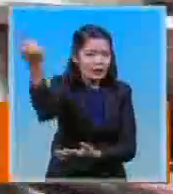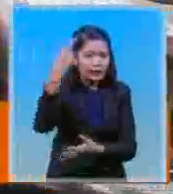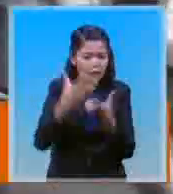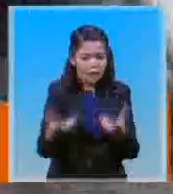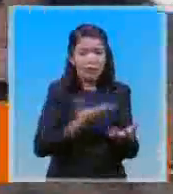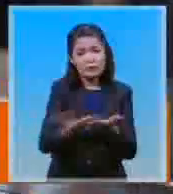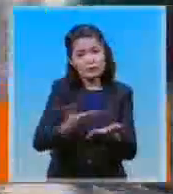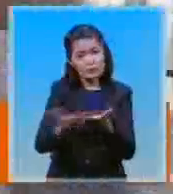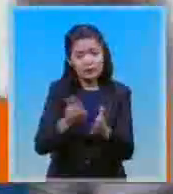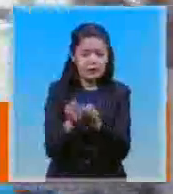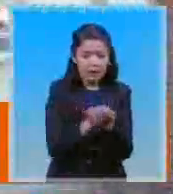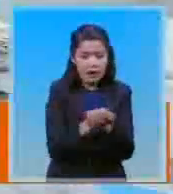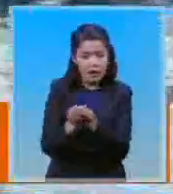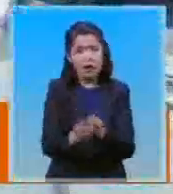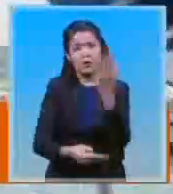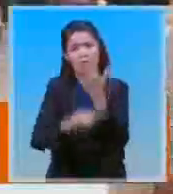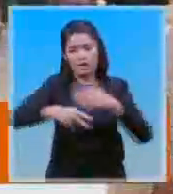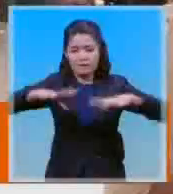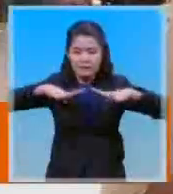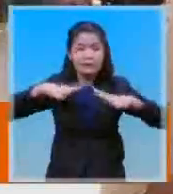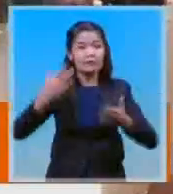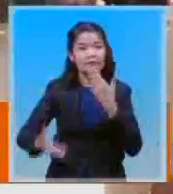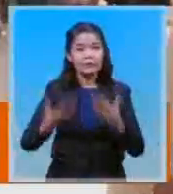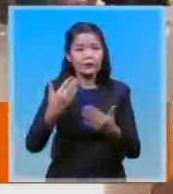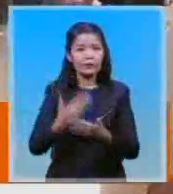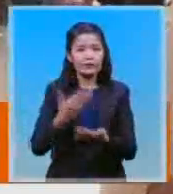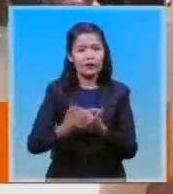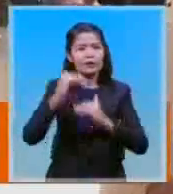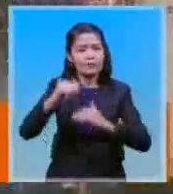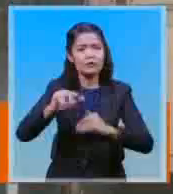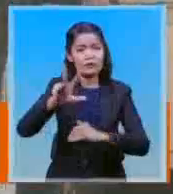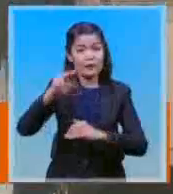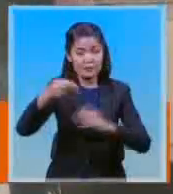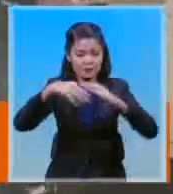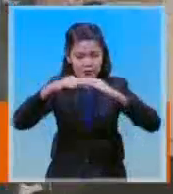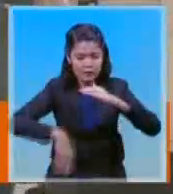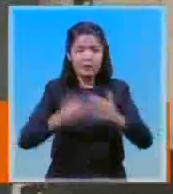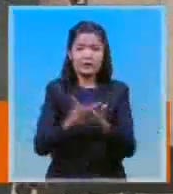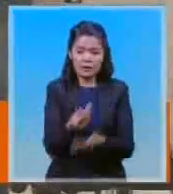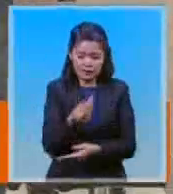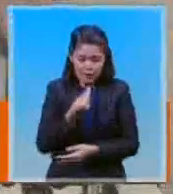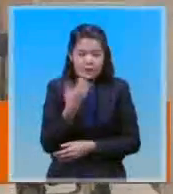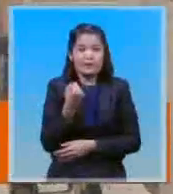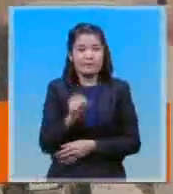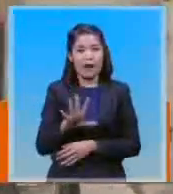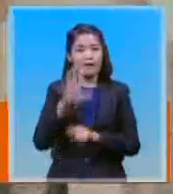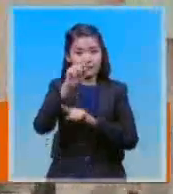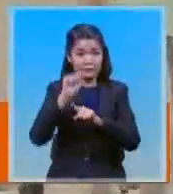อาหารพักมาต่างๆจำนวนมันคืออีก 10